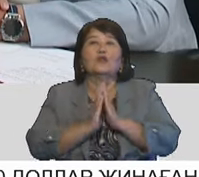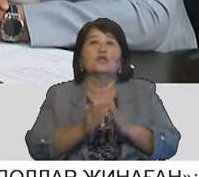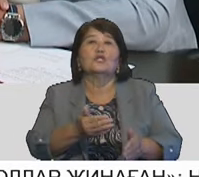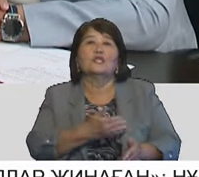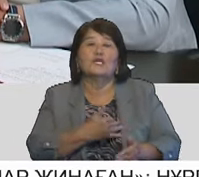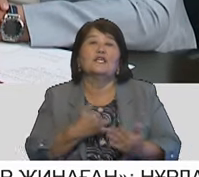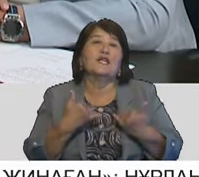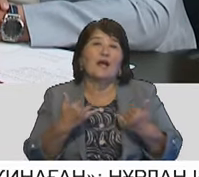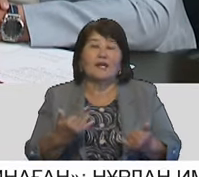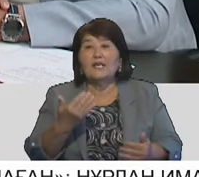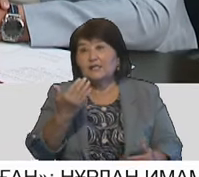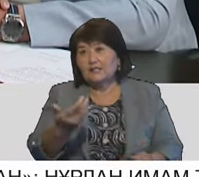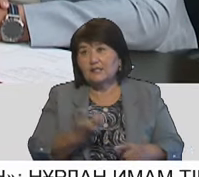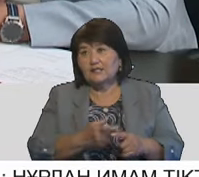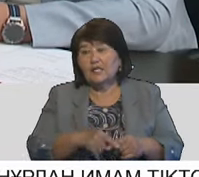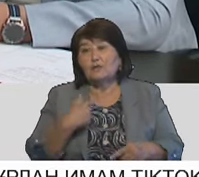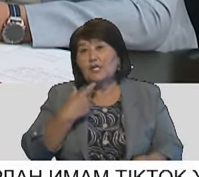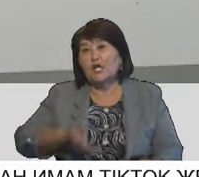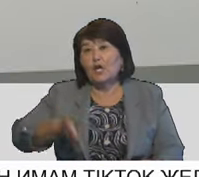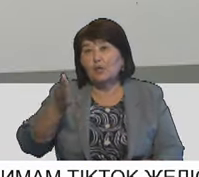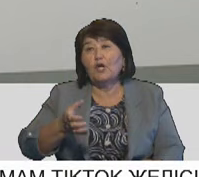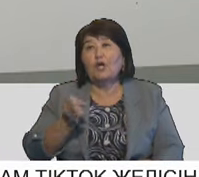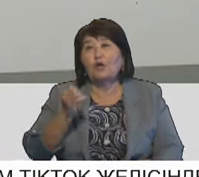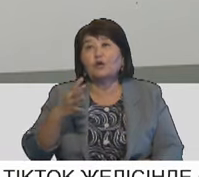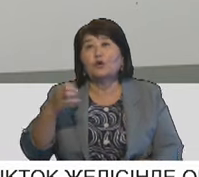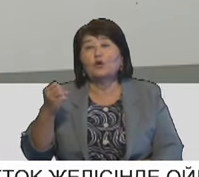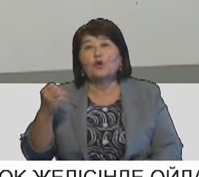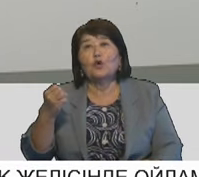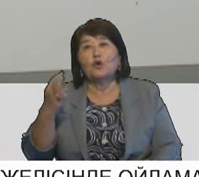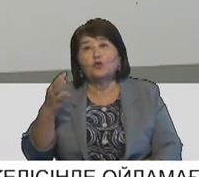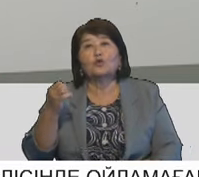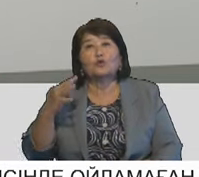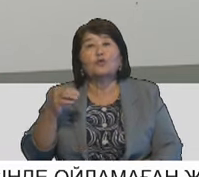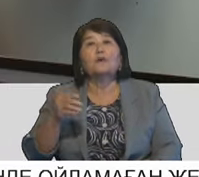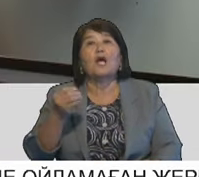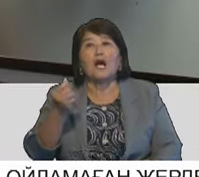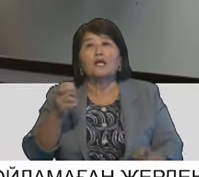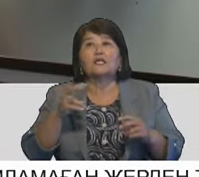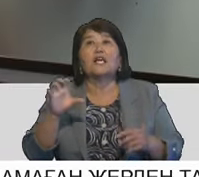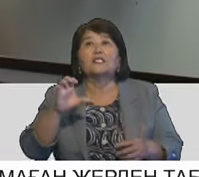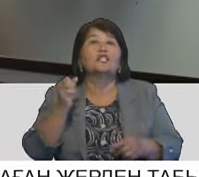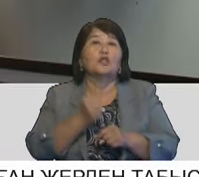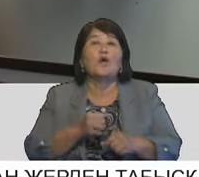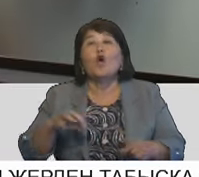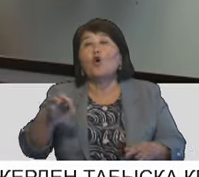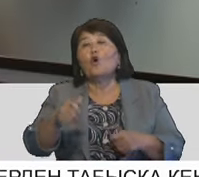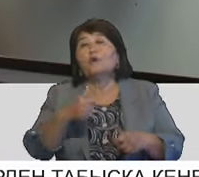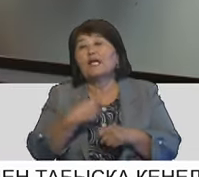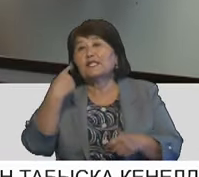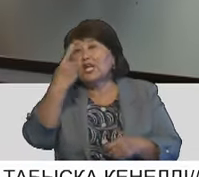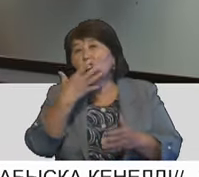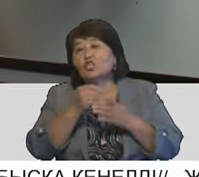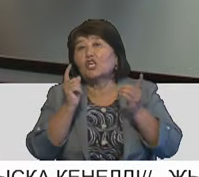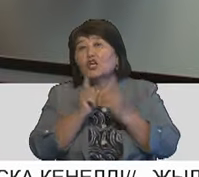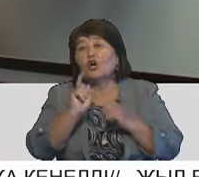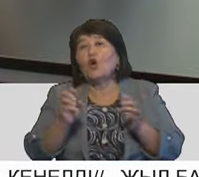қарай. Сіздікін жаңа маған баяндады, 14-15 миллион қаражат керек деп, сентябрьде орнатып кетті. Жалпы облыс әкімінің жеке